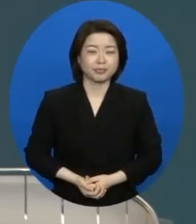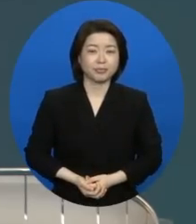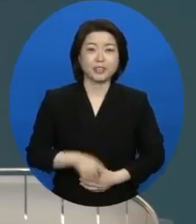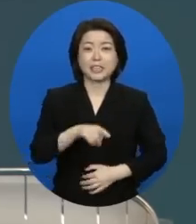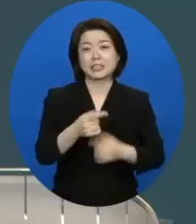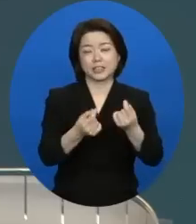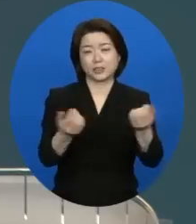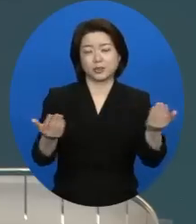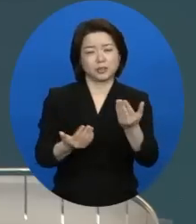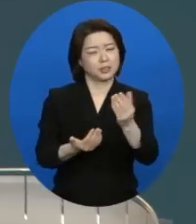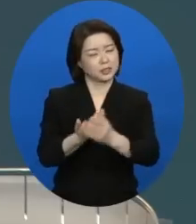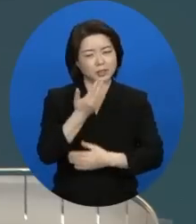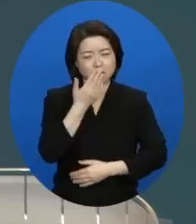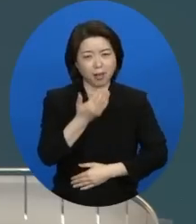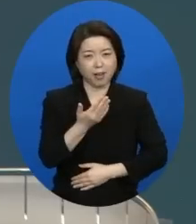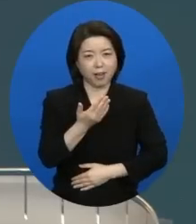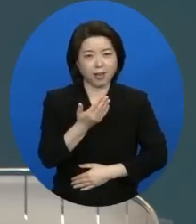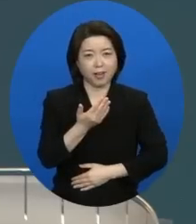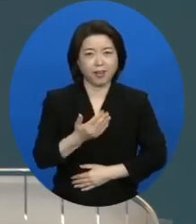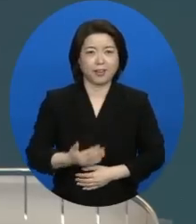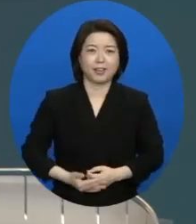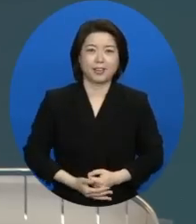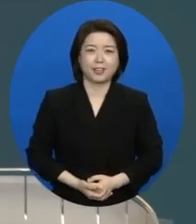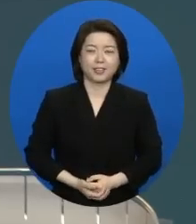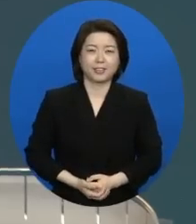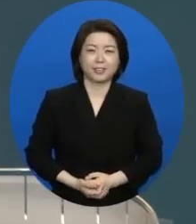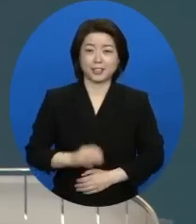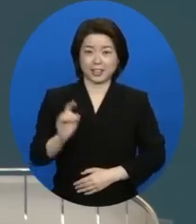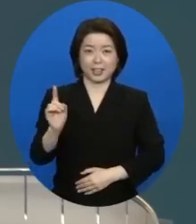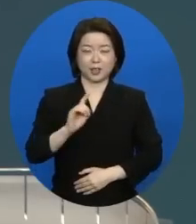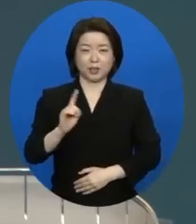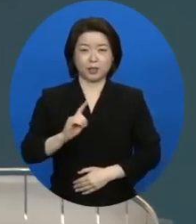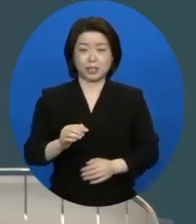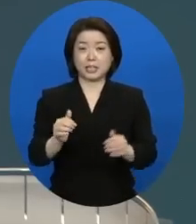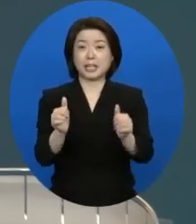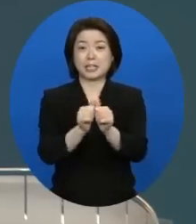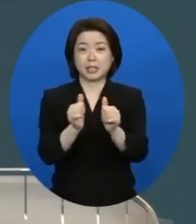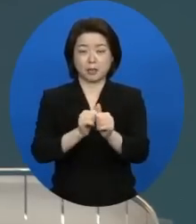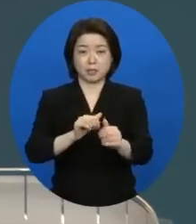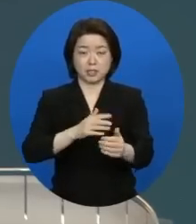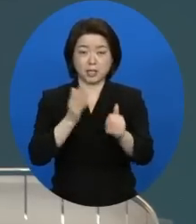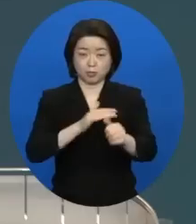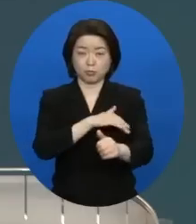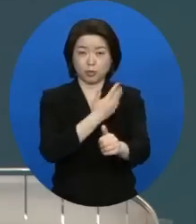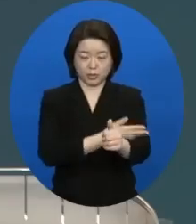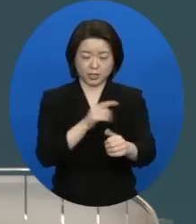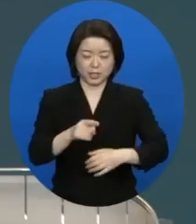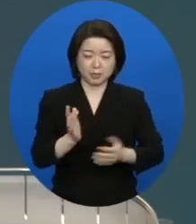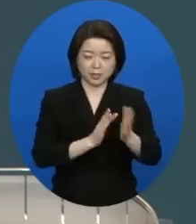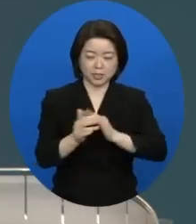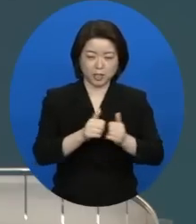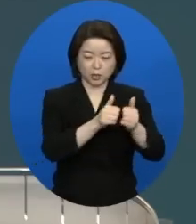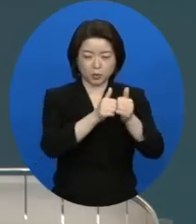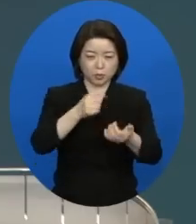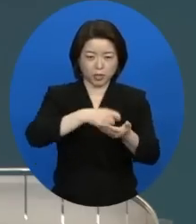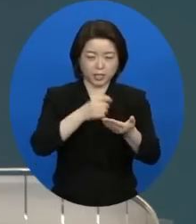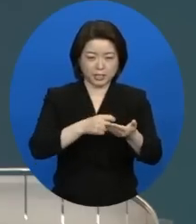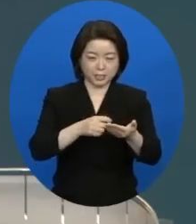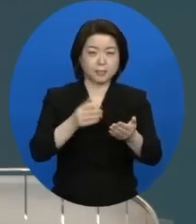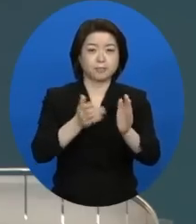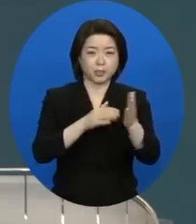그런 일이 어떻게 가능하죠? 어느 남자 권사님께서 예수 동행일기를 쓰시고 간증을